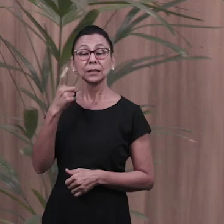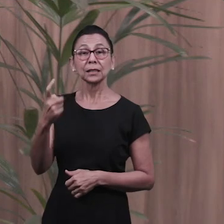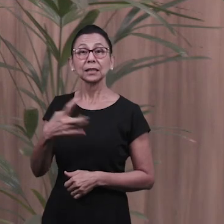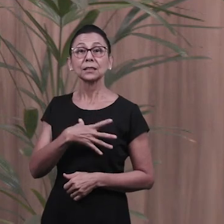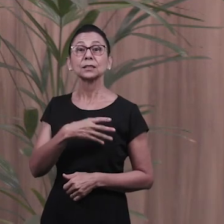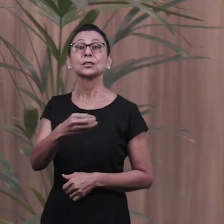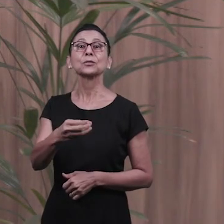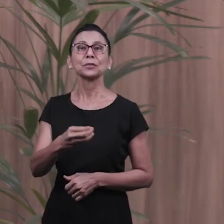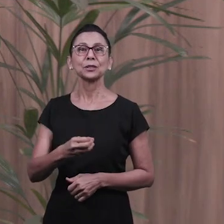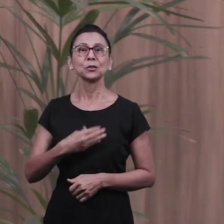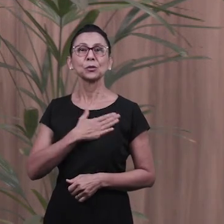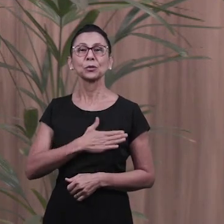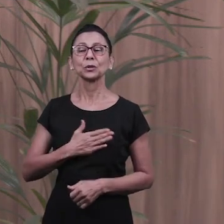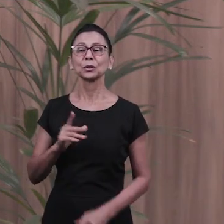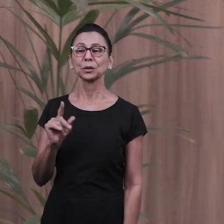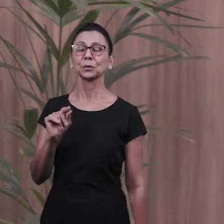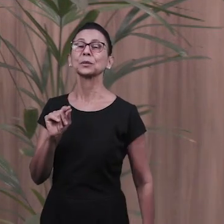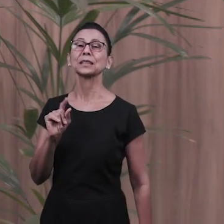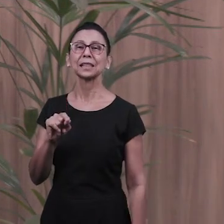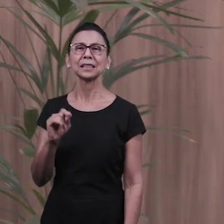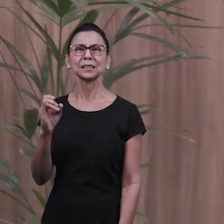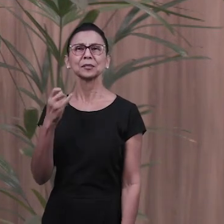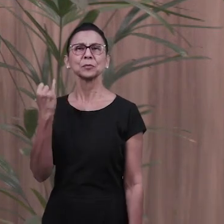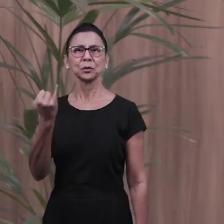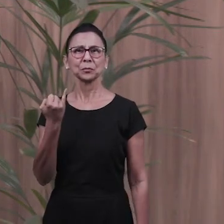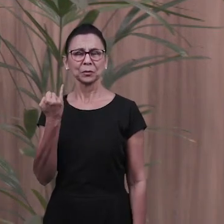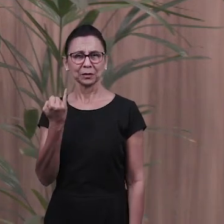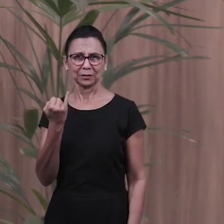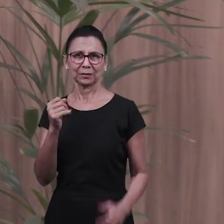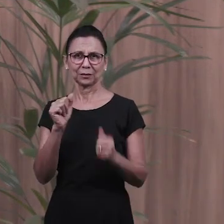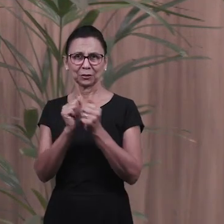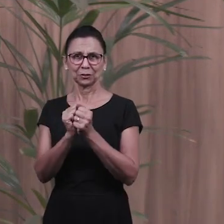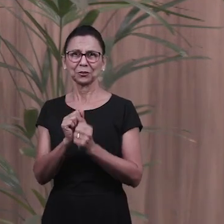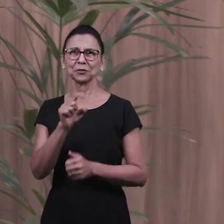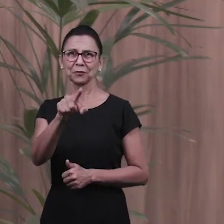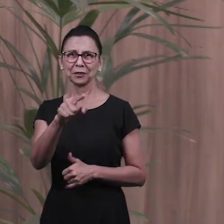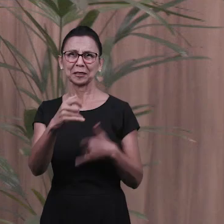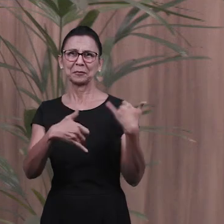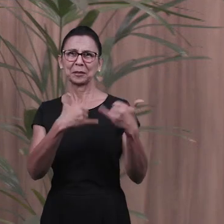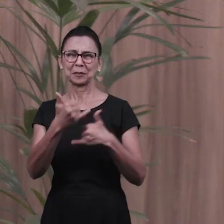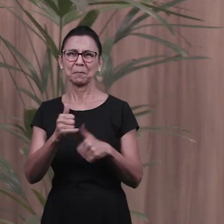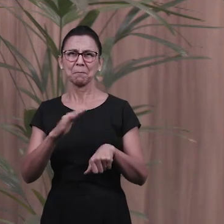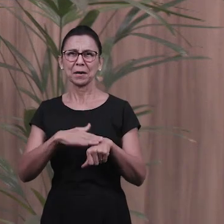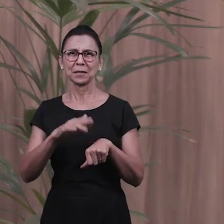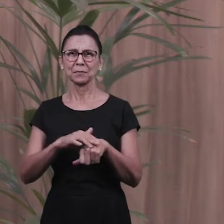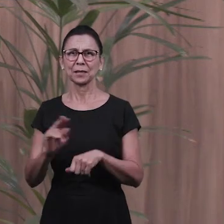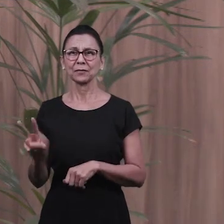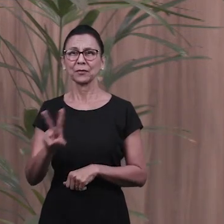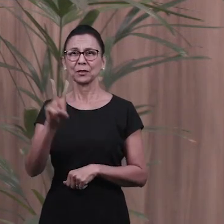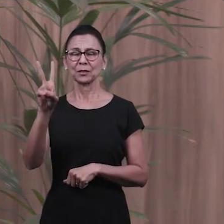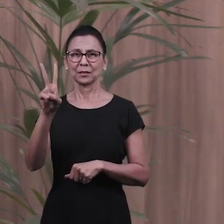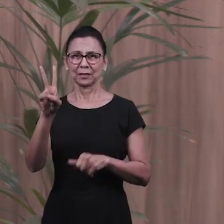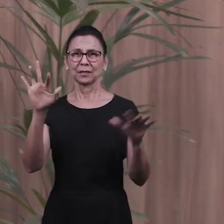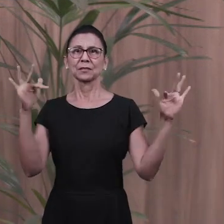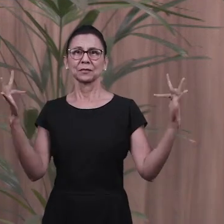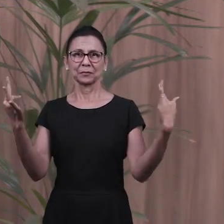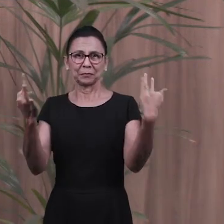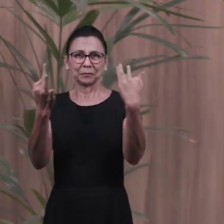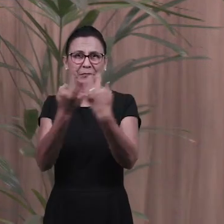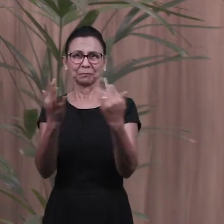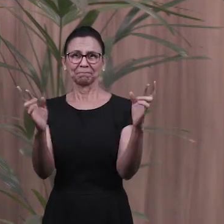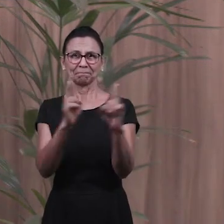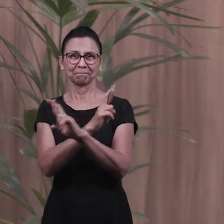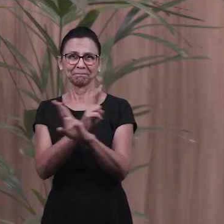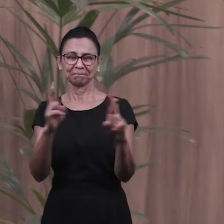Démontrer l'intérêt pour ceux qui l'aiment. Parce que plus votre enfant apprécie donner de la valeur aux rapports familiaux et éveiller